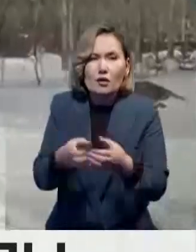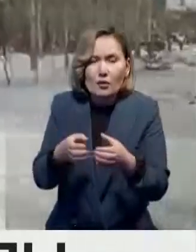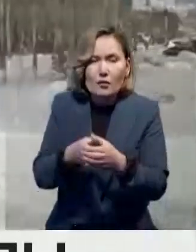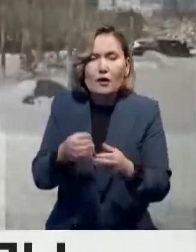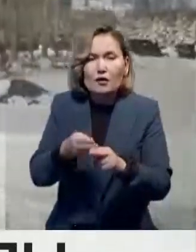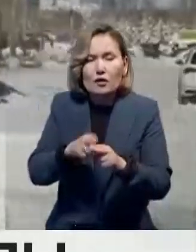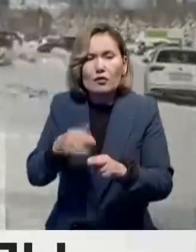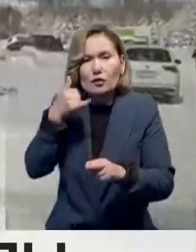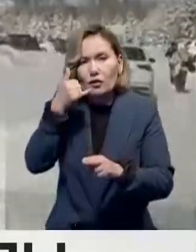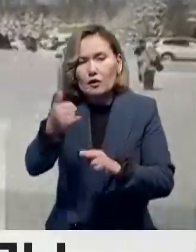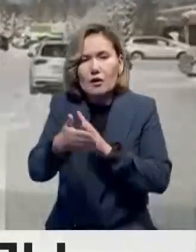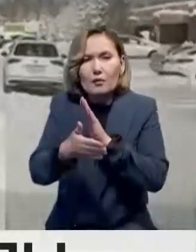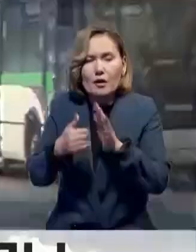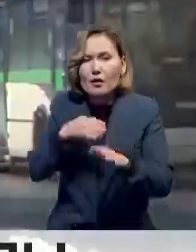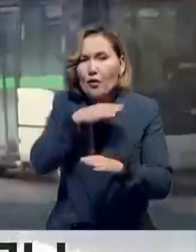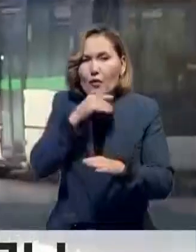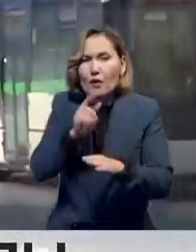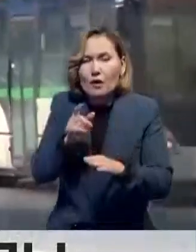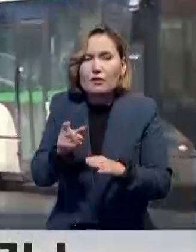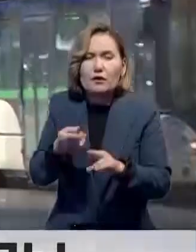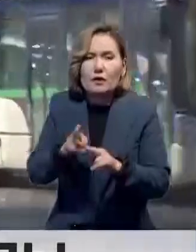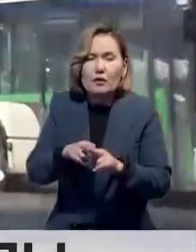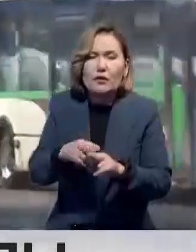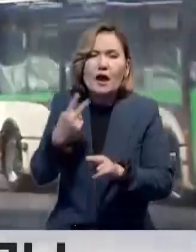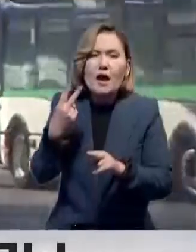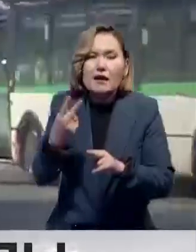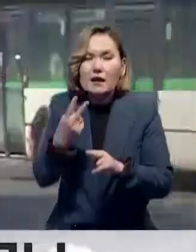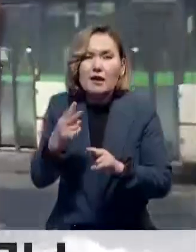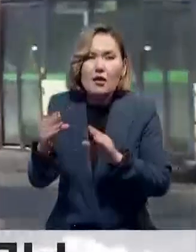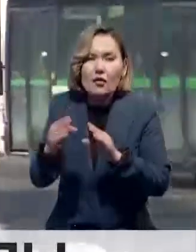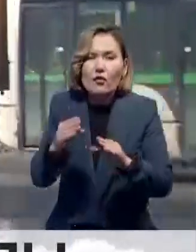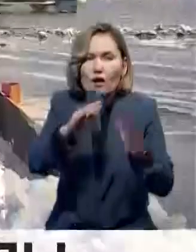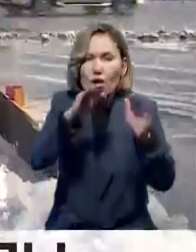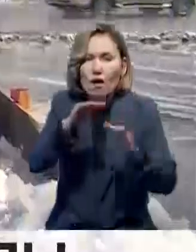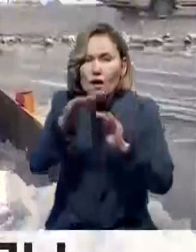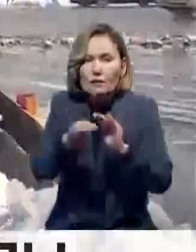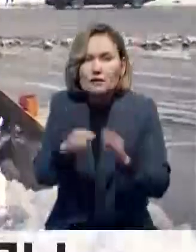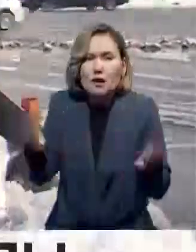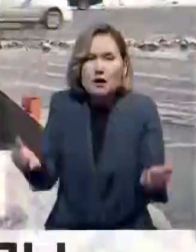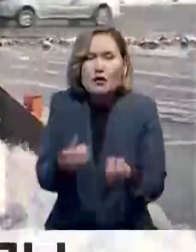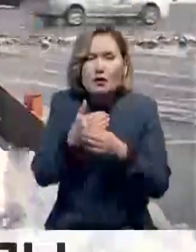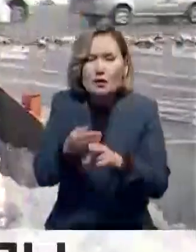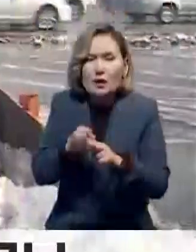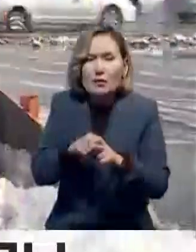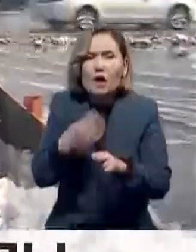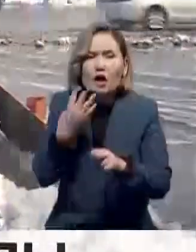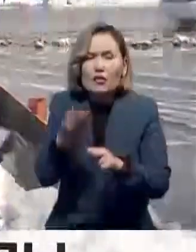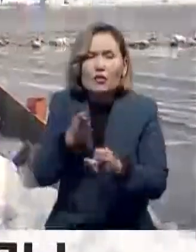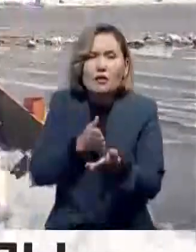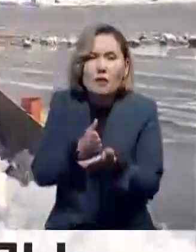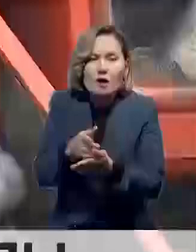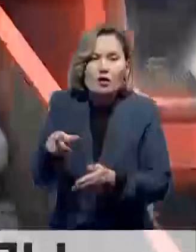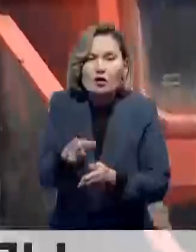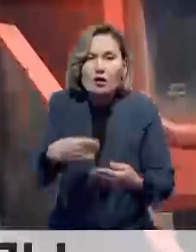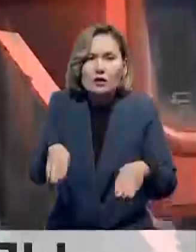аса қоңырау түскен. Қала сыртында қар құрсауынан екі көлік шығарылып, ішіндегі адамдар шаһарға жеткізілді. Қазір 4 бағыт бойынша қозғалыс